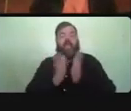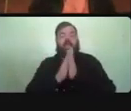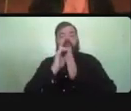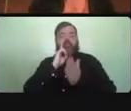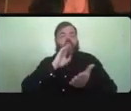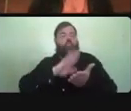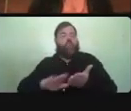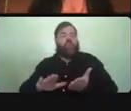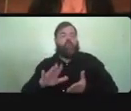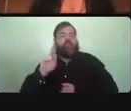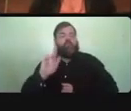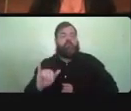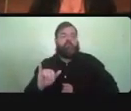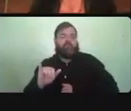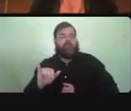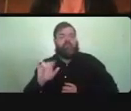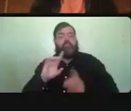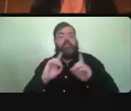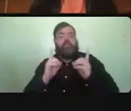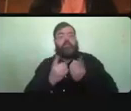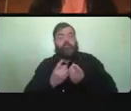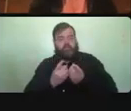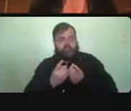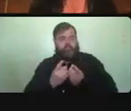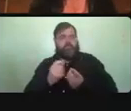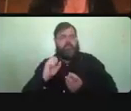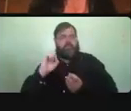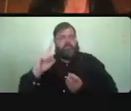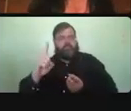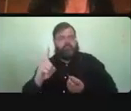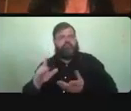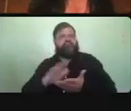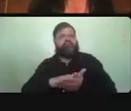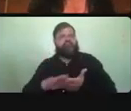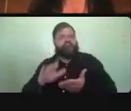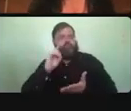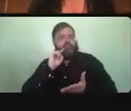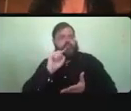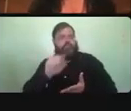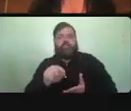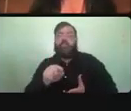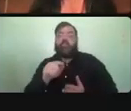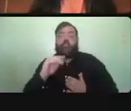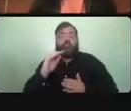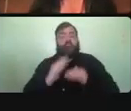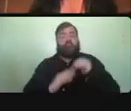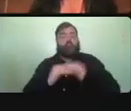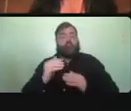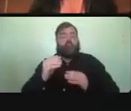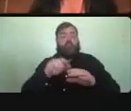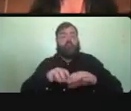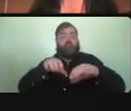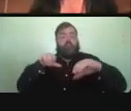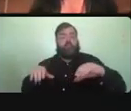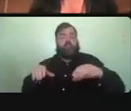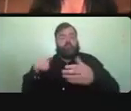kutafuta njia ya kuhakikisha kuwa wanafunzi wote wa Dubois wanaweza kutumia majengo yale.